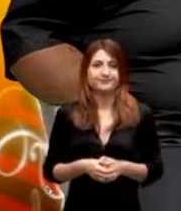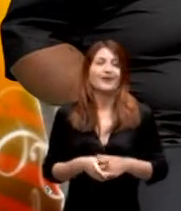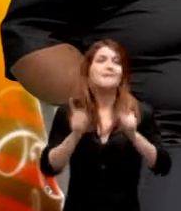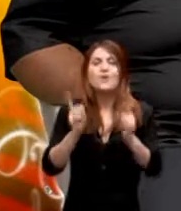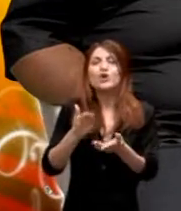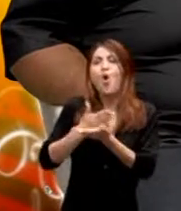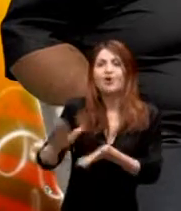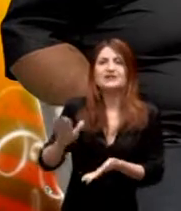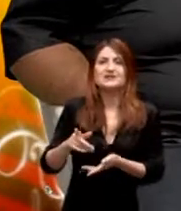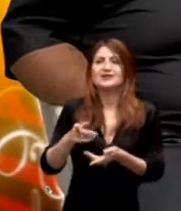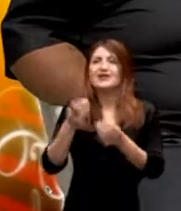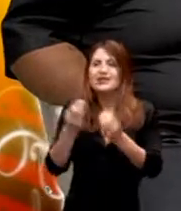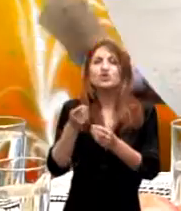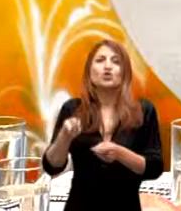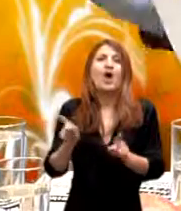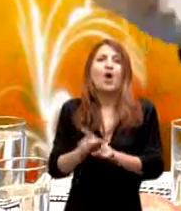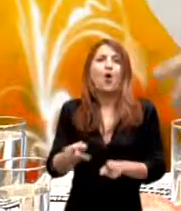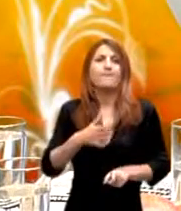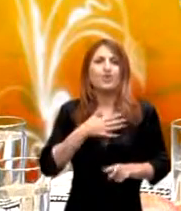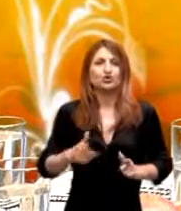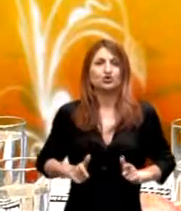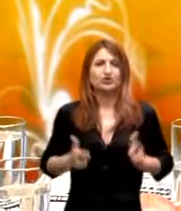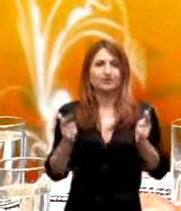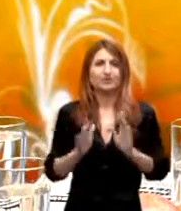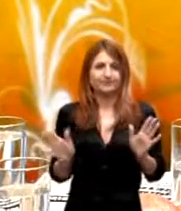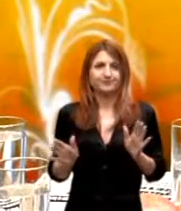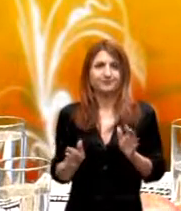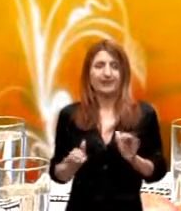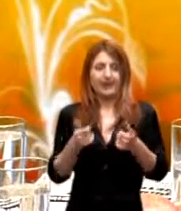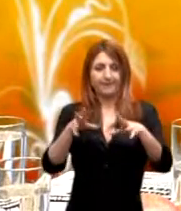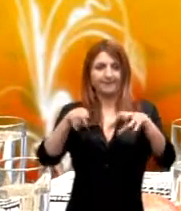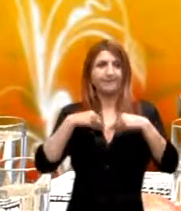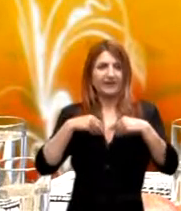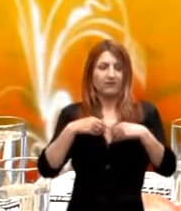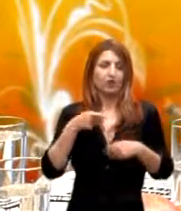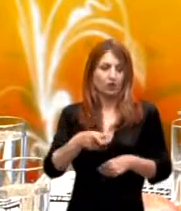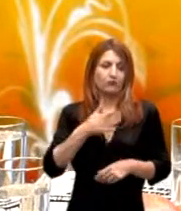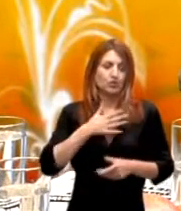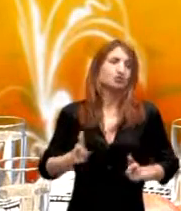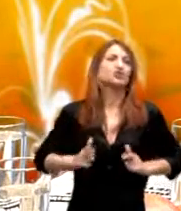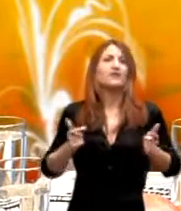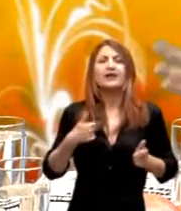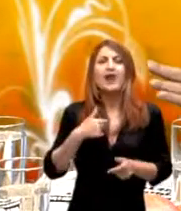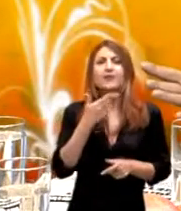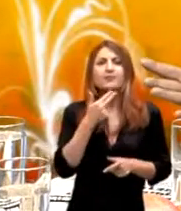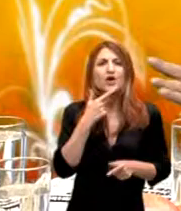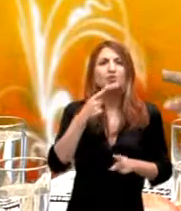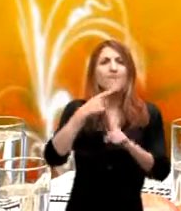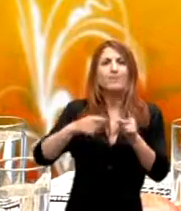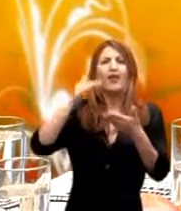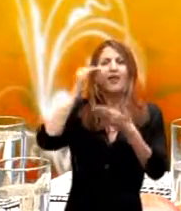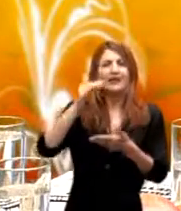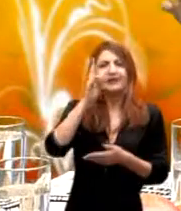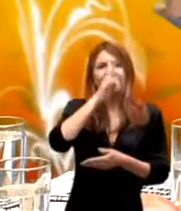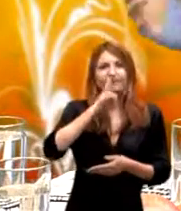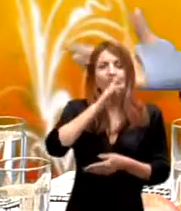Odricati, ali to mora se prihvatiti kao stil života. Sad smo došli do toga. Prihvatiti kao stil života. Tako. Neću popiti pol litre vina,